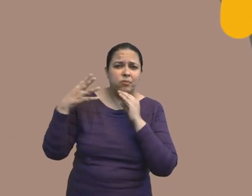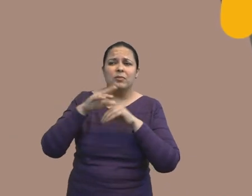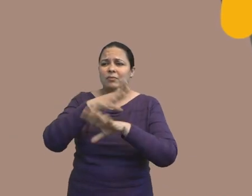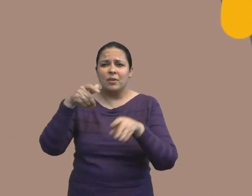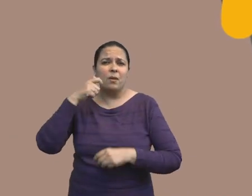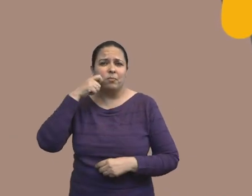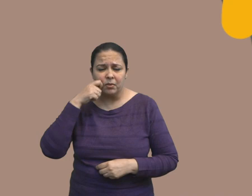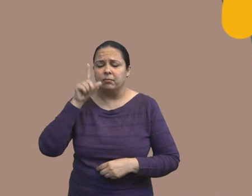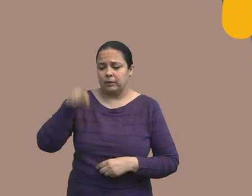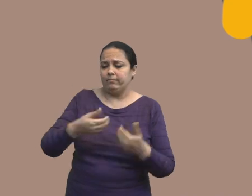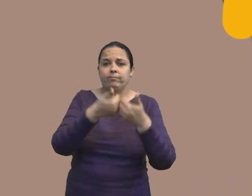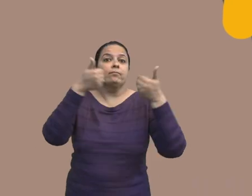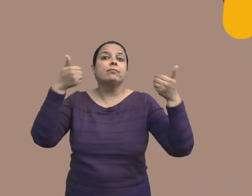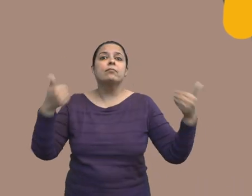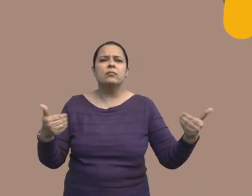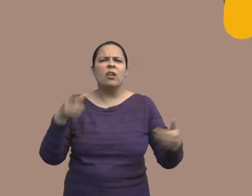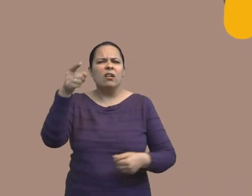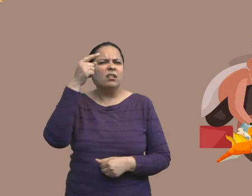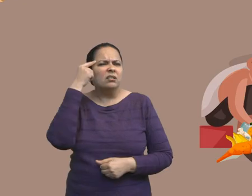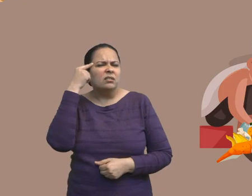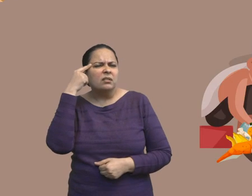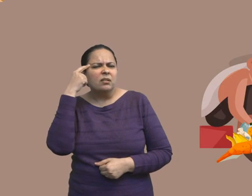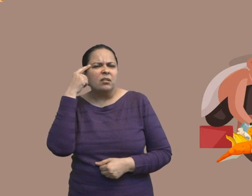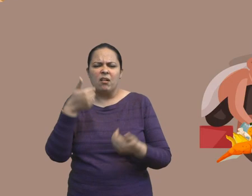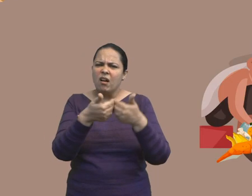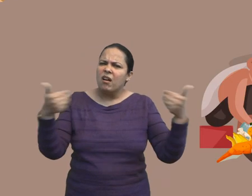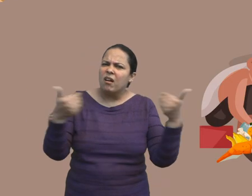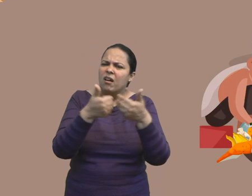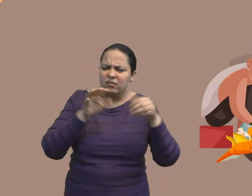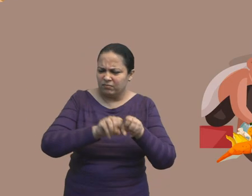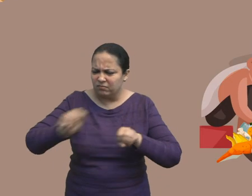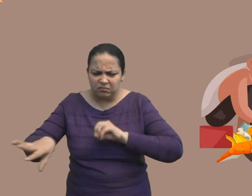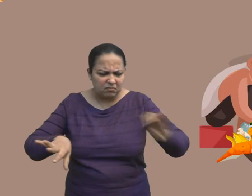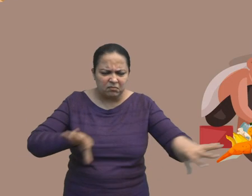आपको क्या लगता है कि कचरे को अलग क्यों किया जा रहा है?